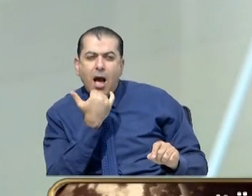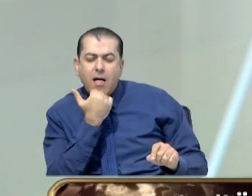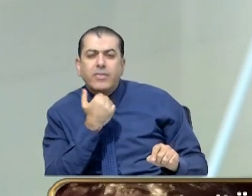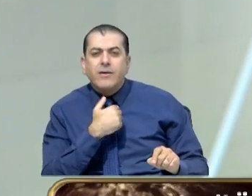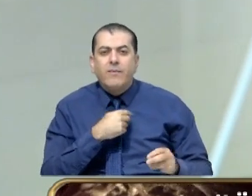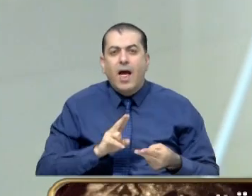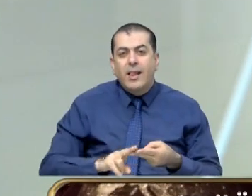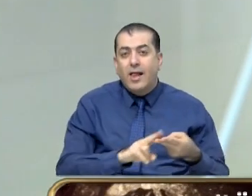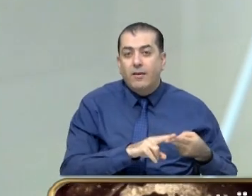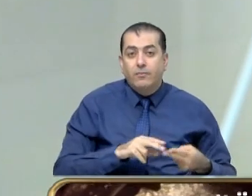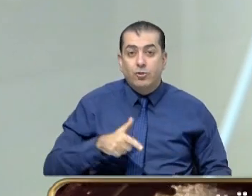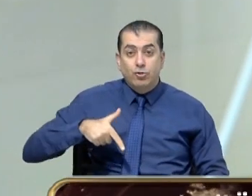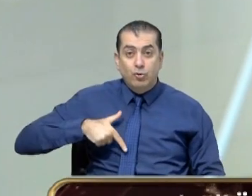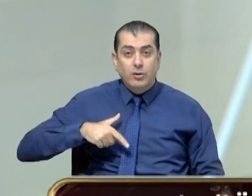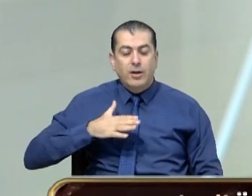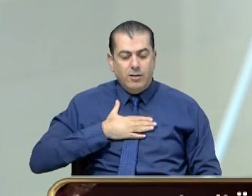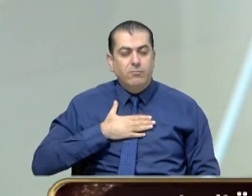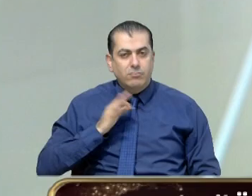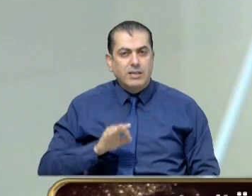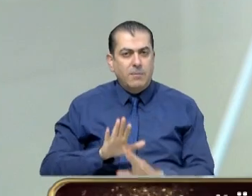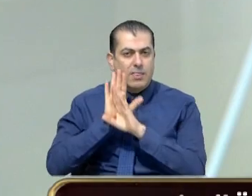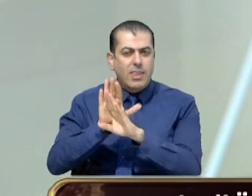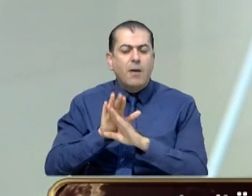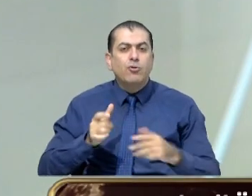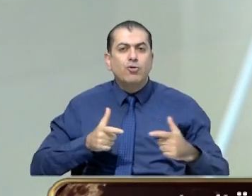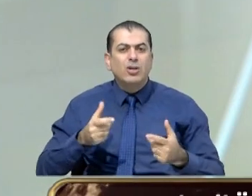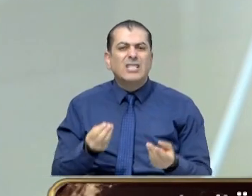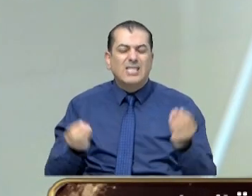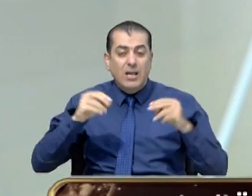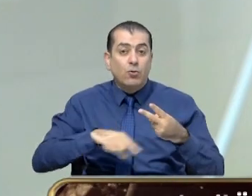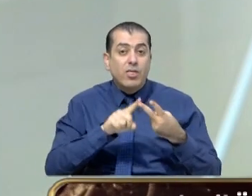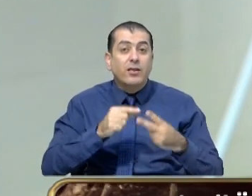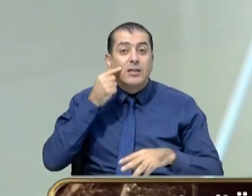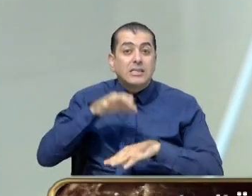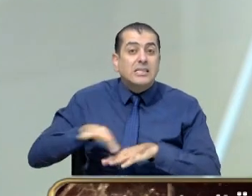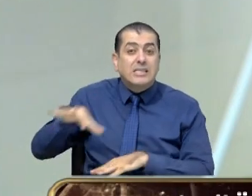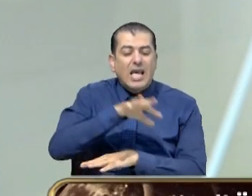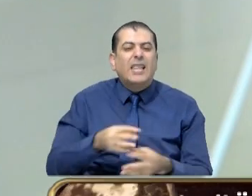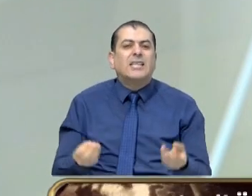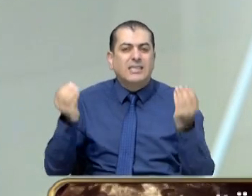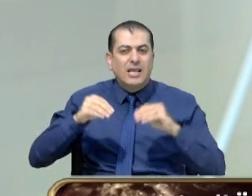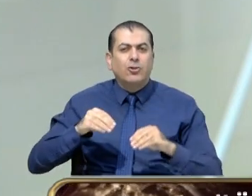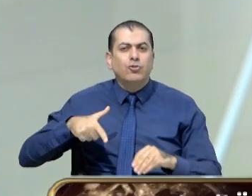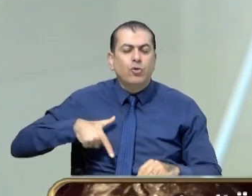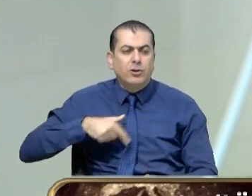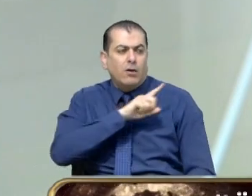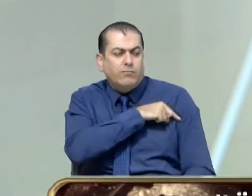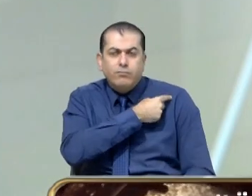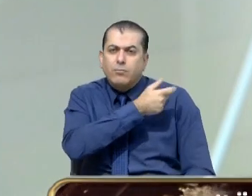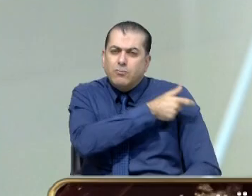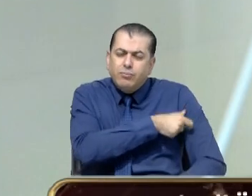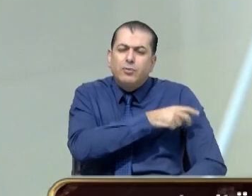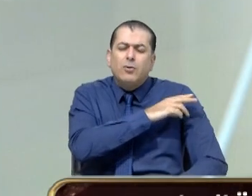ستوفر الدعم اللازم للادارات المروريه كافه لرفضها بالموارد البشريه واللوجستيه وبما